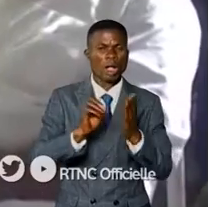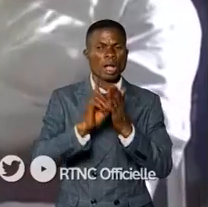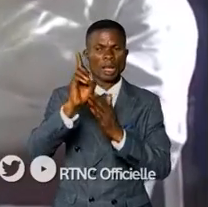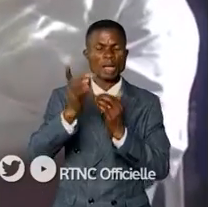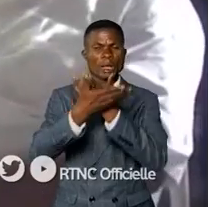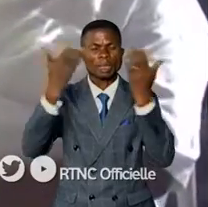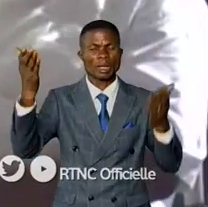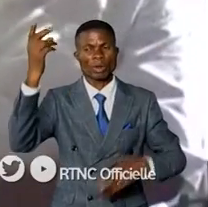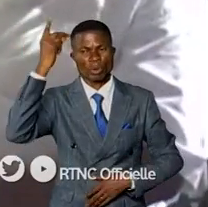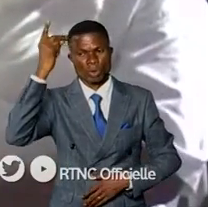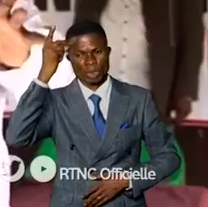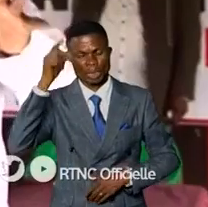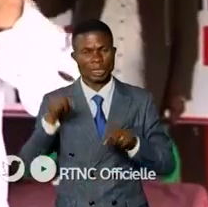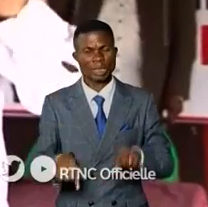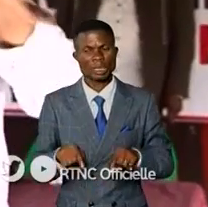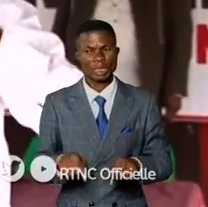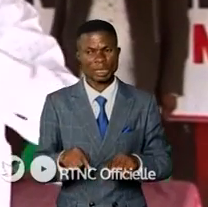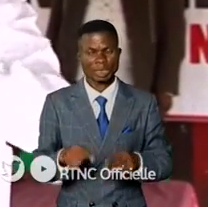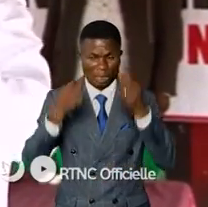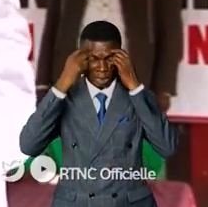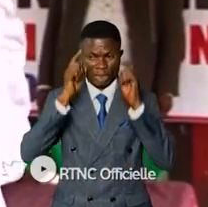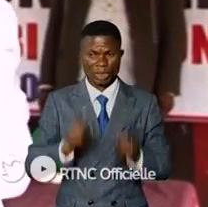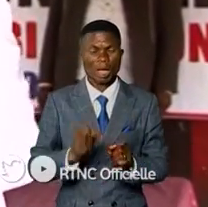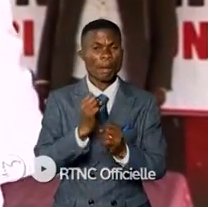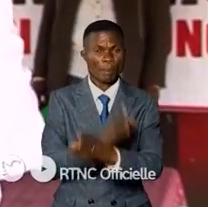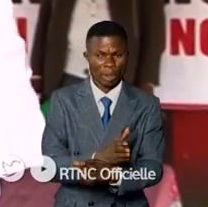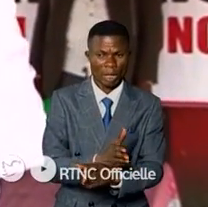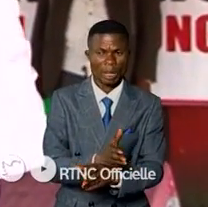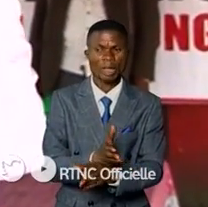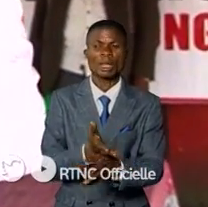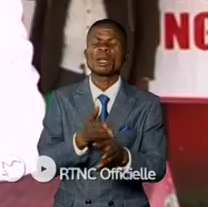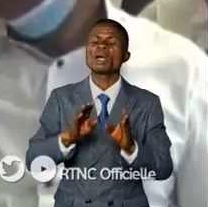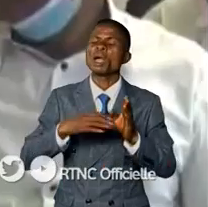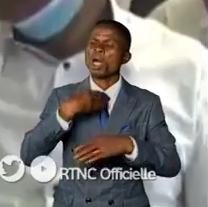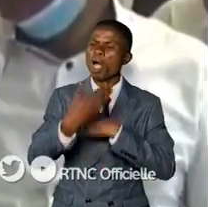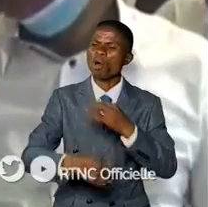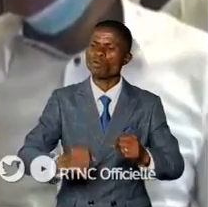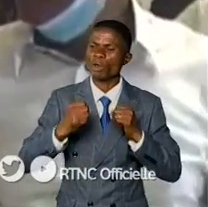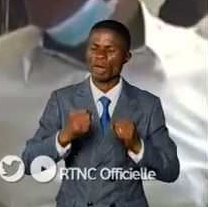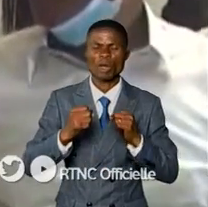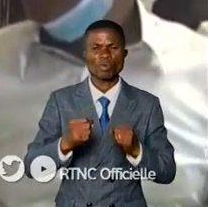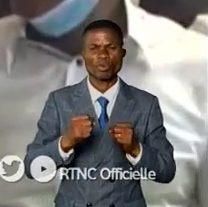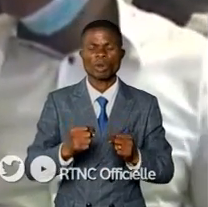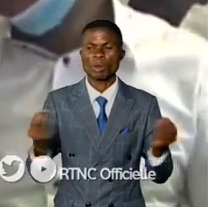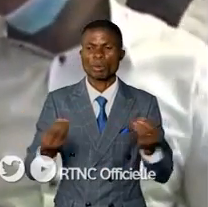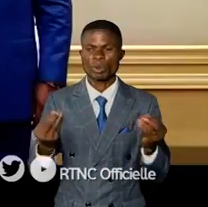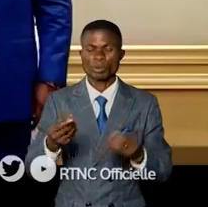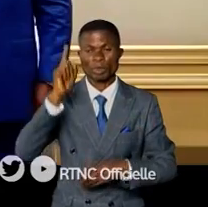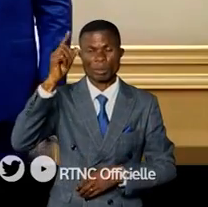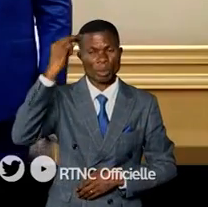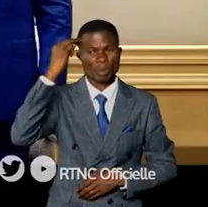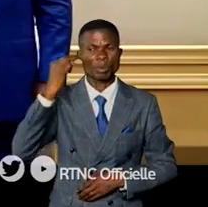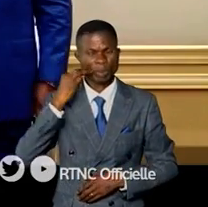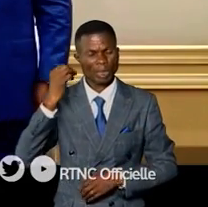de la ville-province, se disent être prêts à tout mettre en œuvre pour que le Premier